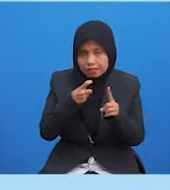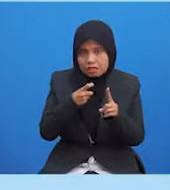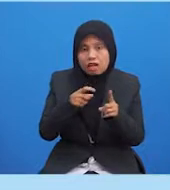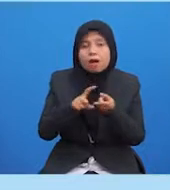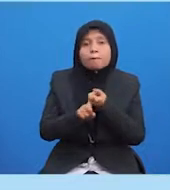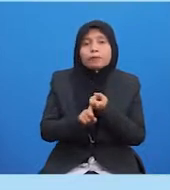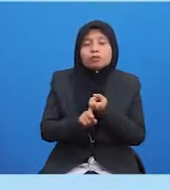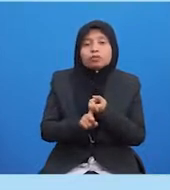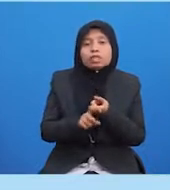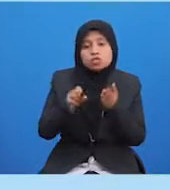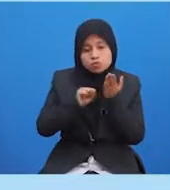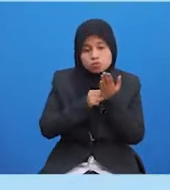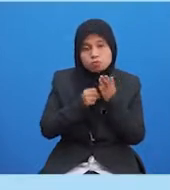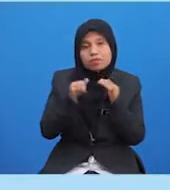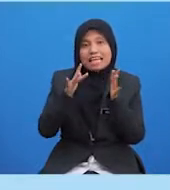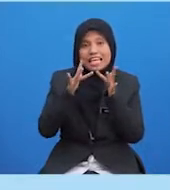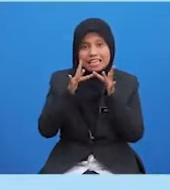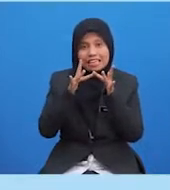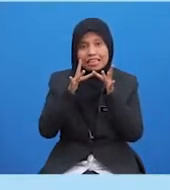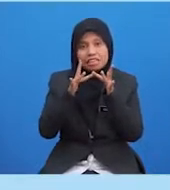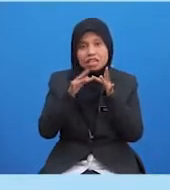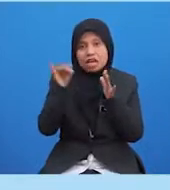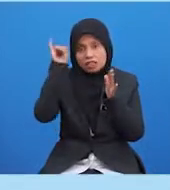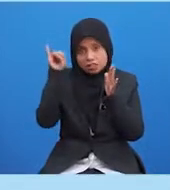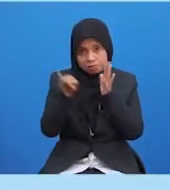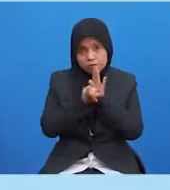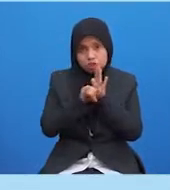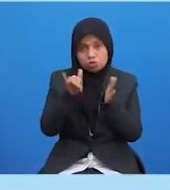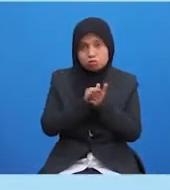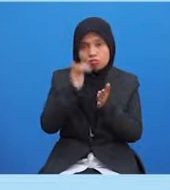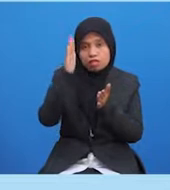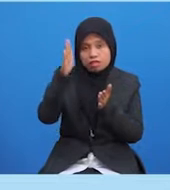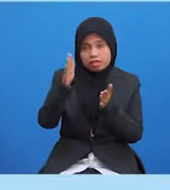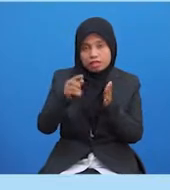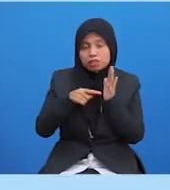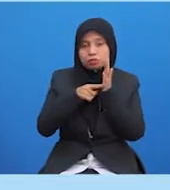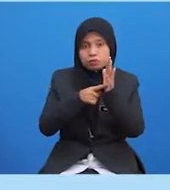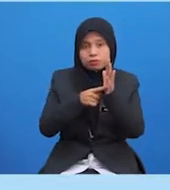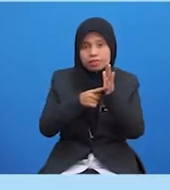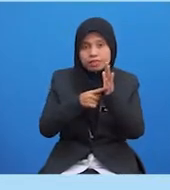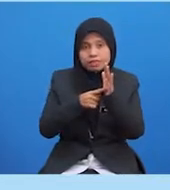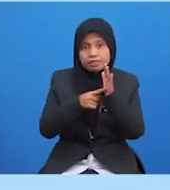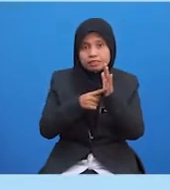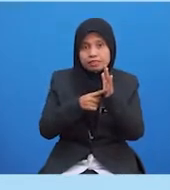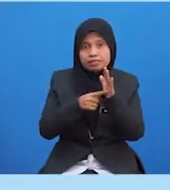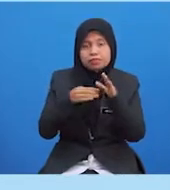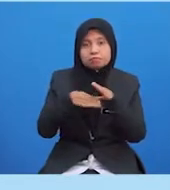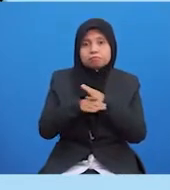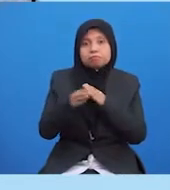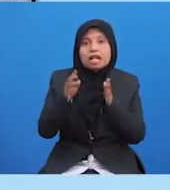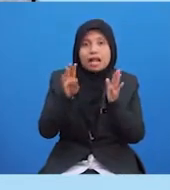pautan sumber internet. Image tersebut akan dipaparkan sebagai image latar